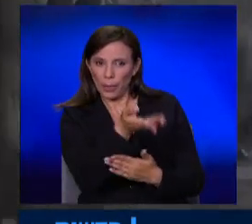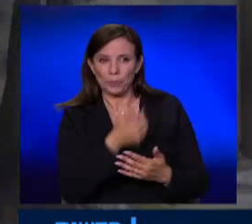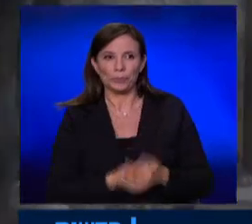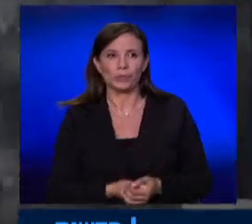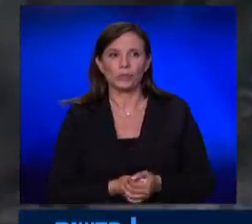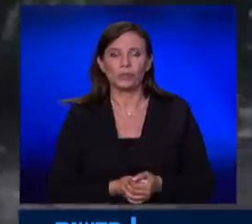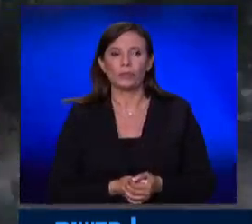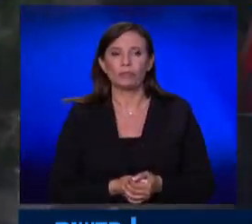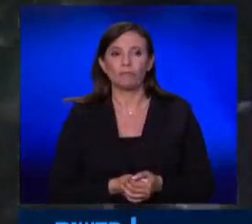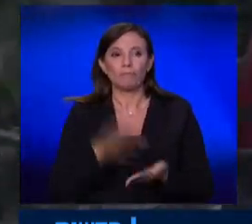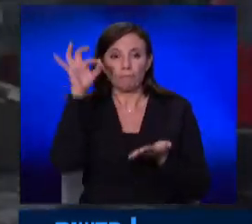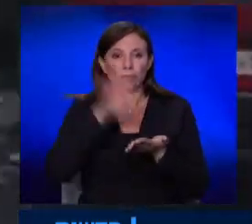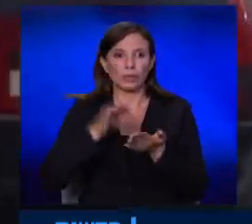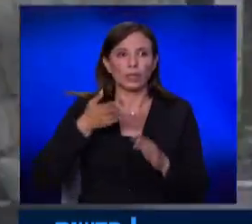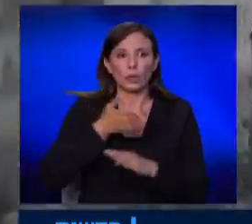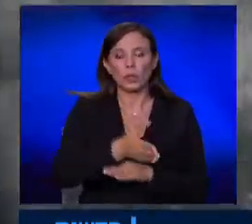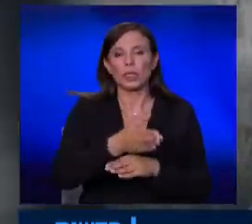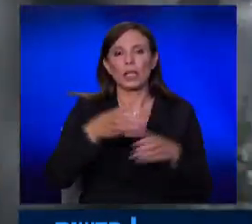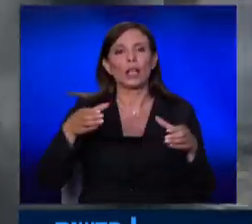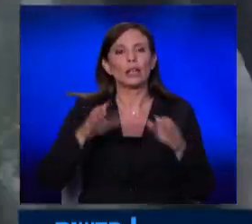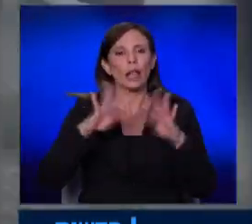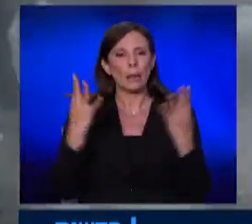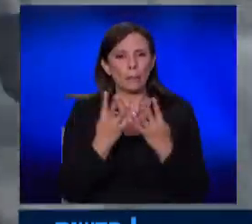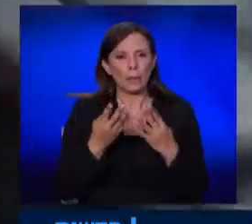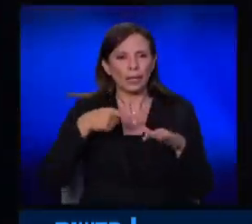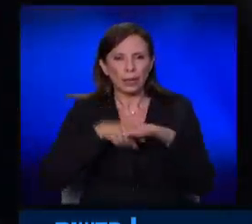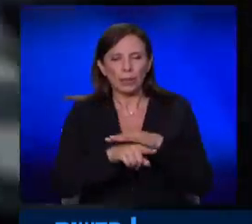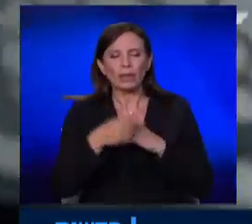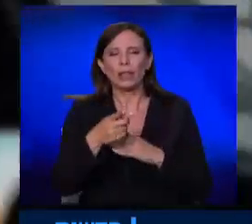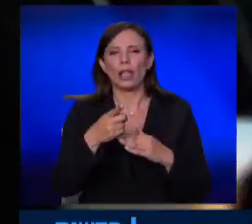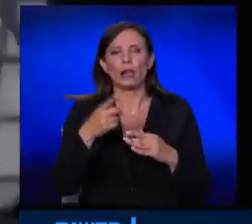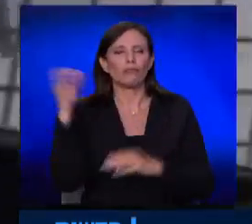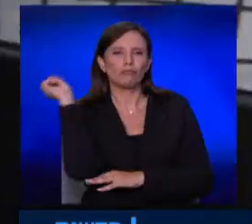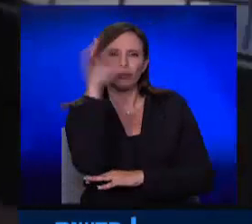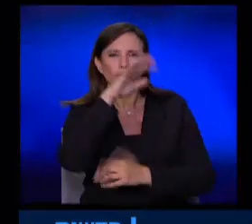עם כניסת הכוחות למחנה הפליטים החלו הפרות סדר קשות,